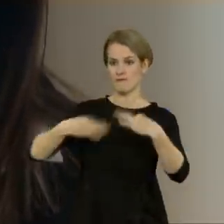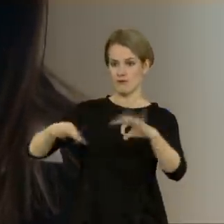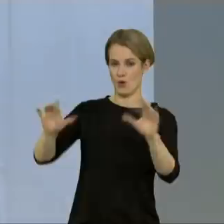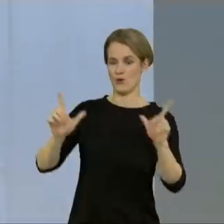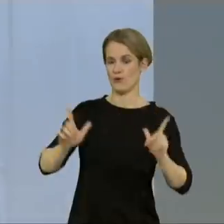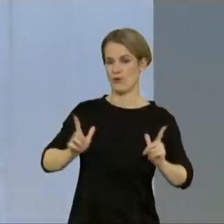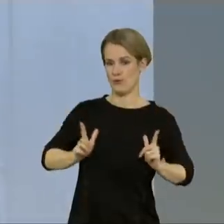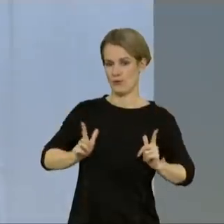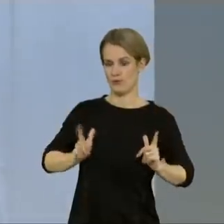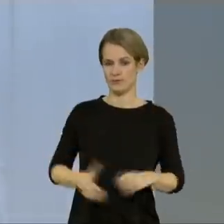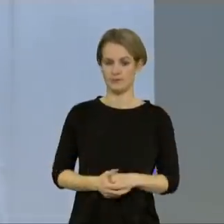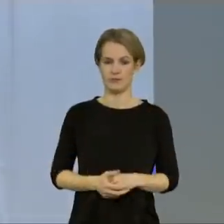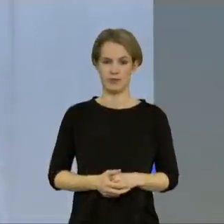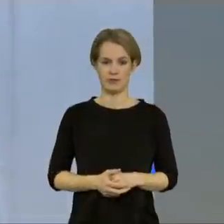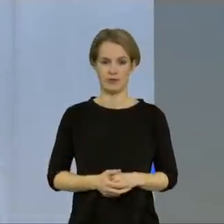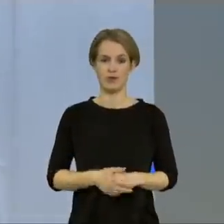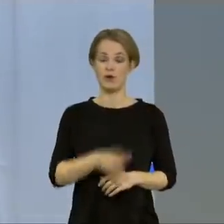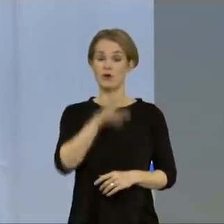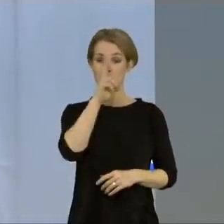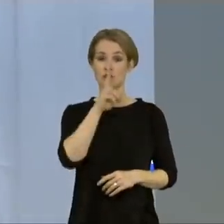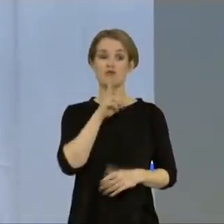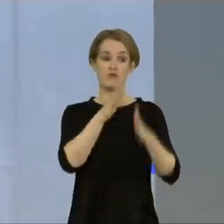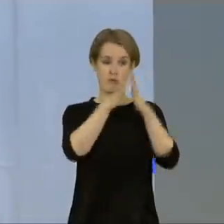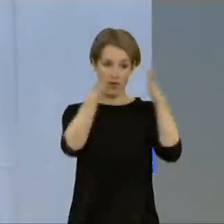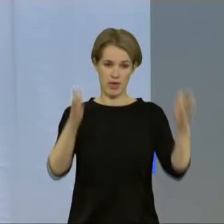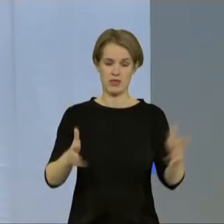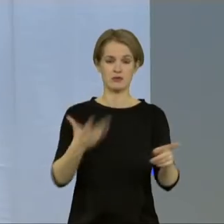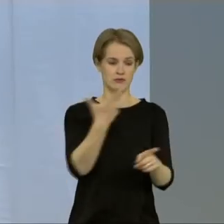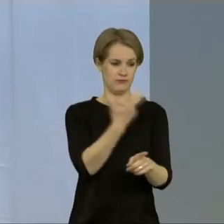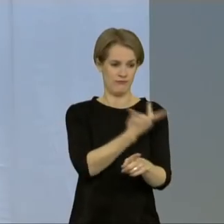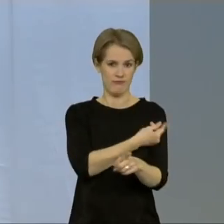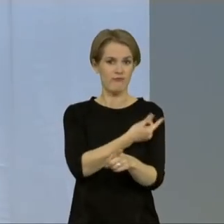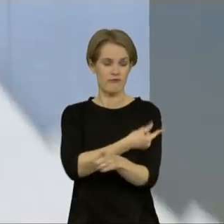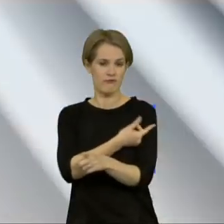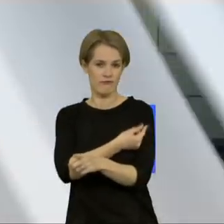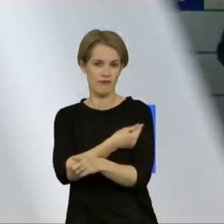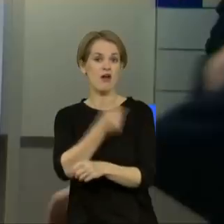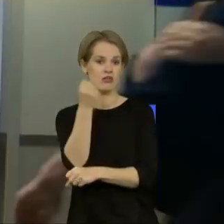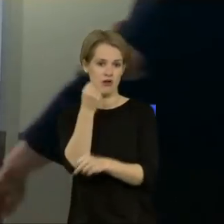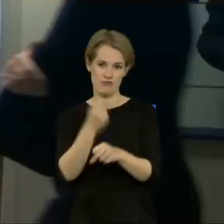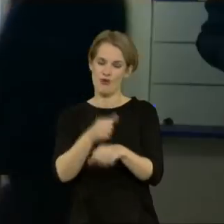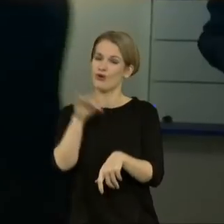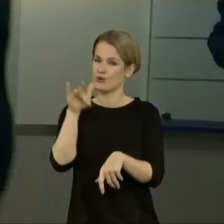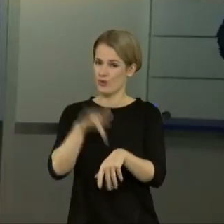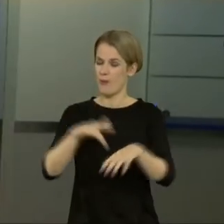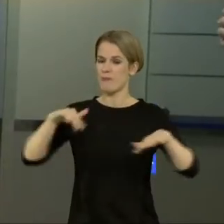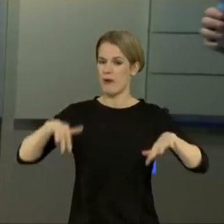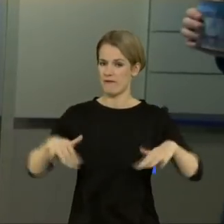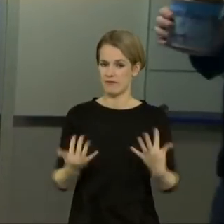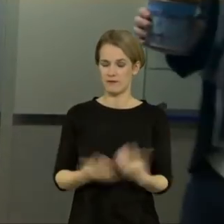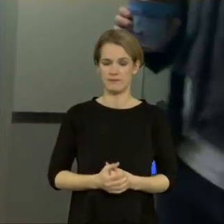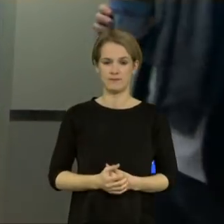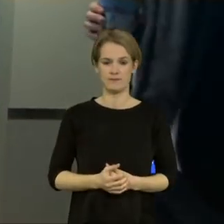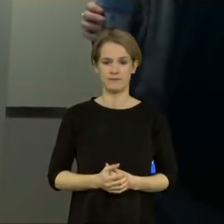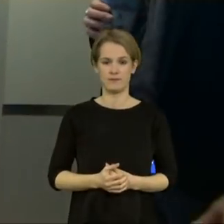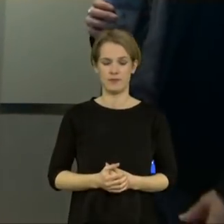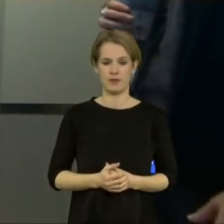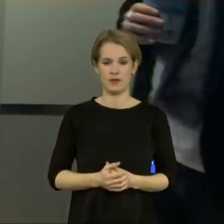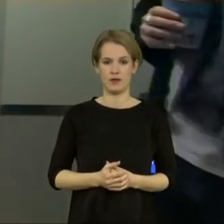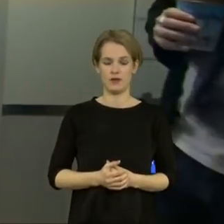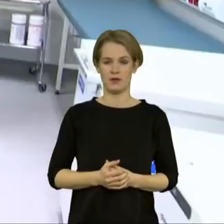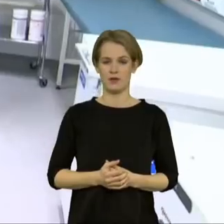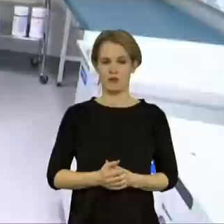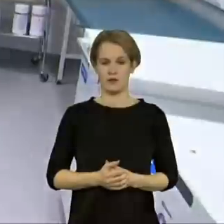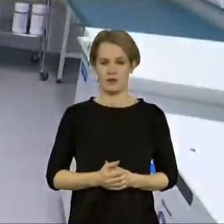tikrai 2 mėnesiai vakcinavimo truputėlį jaučiasi. Prieš vizitą, kur būtina skiepas nuo